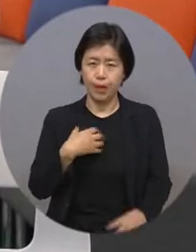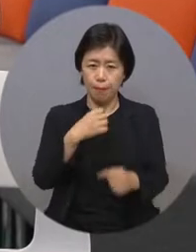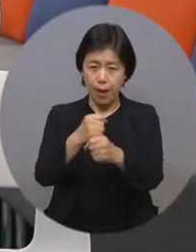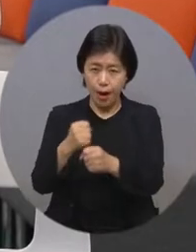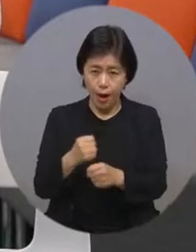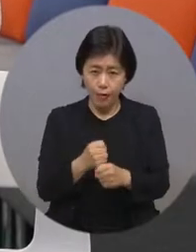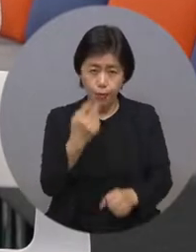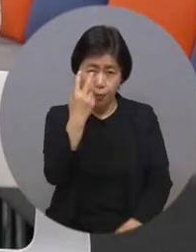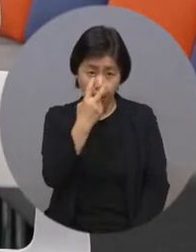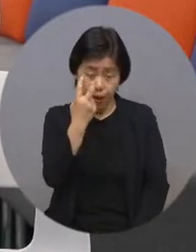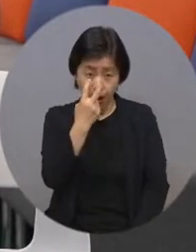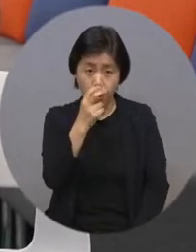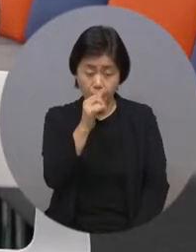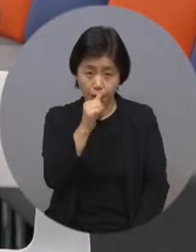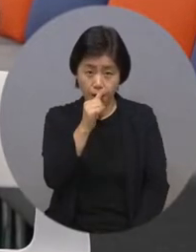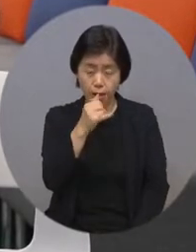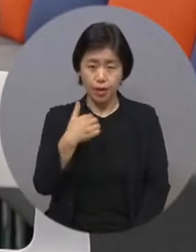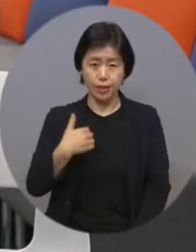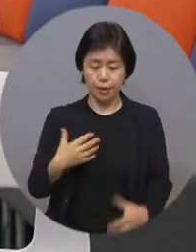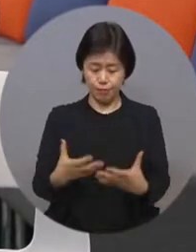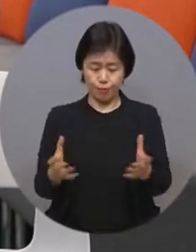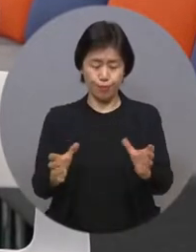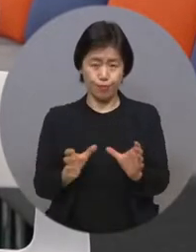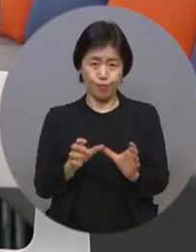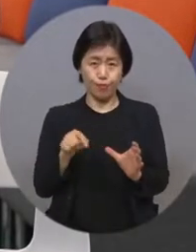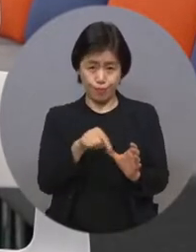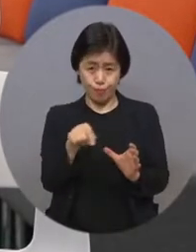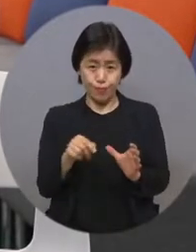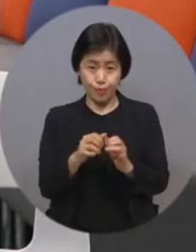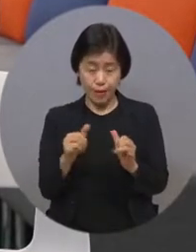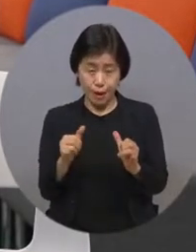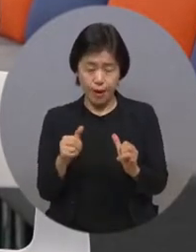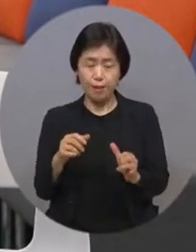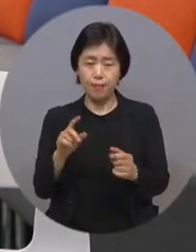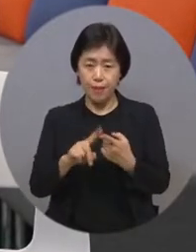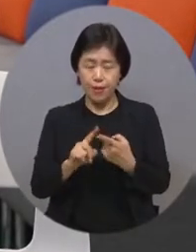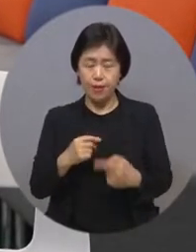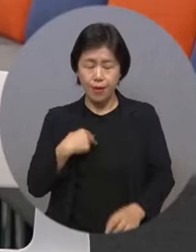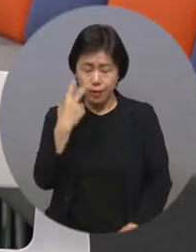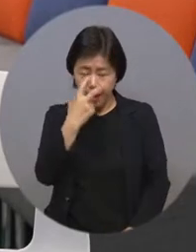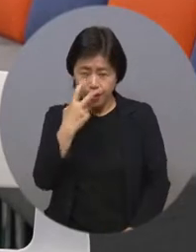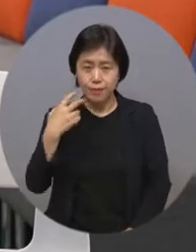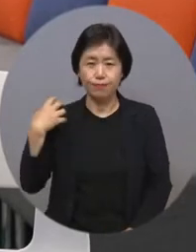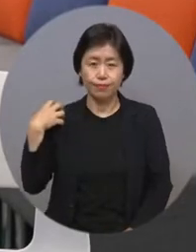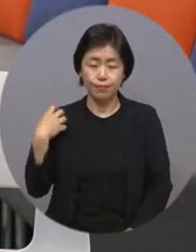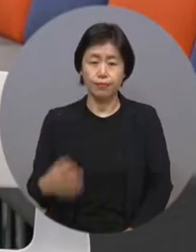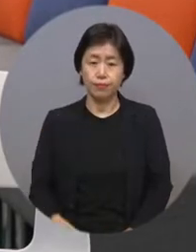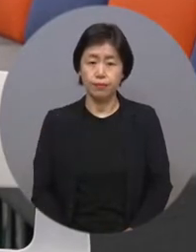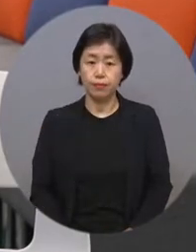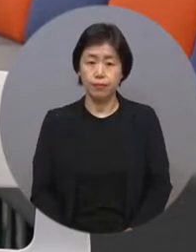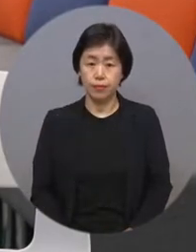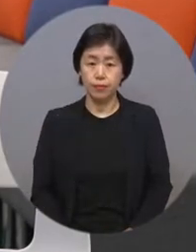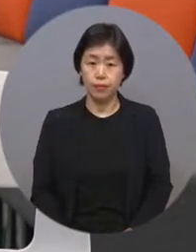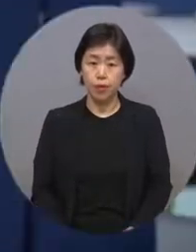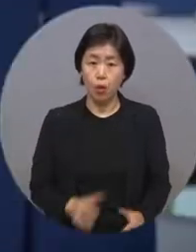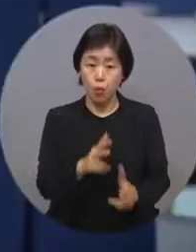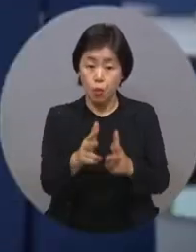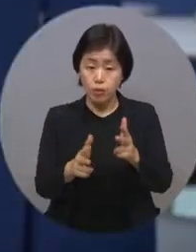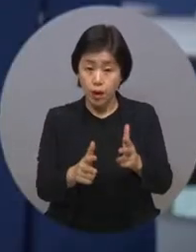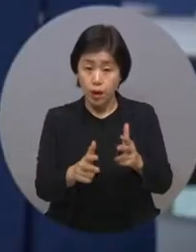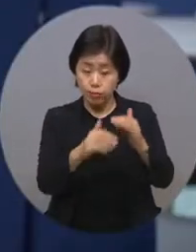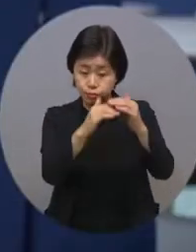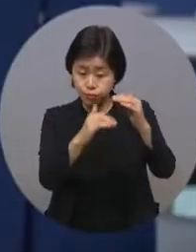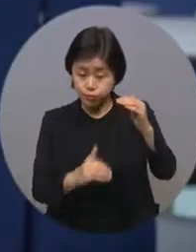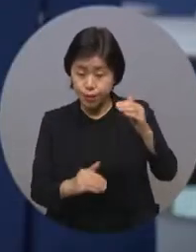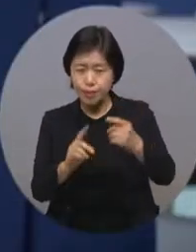있고요. 네. 셀에 셀원들과 이제 작업자들 관리를 하고 있습니다. 네. 생산의 전반적인 걸 관리하고 있죠. 네. 그렇죠.